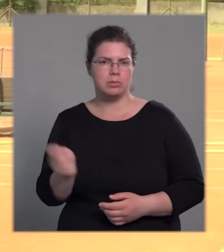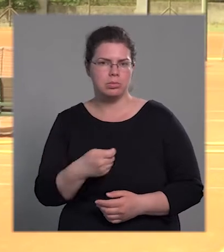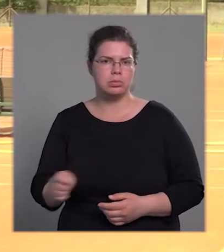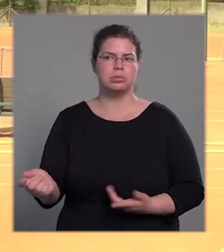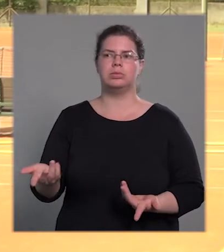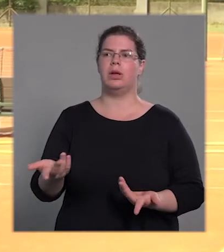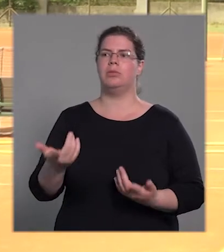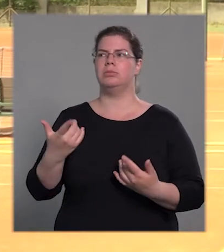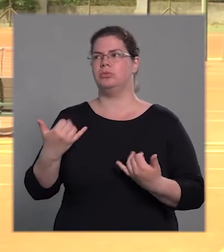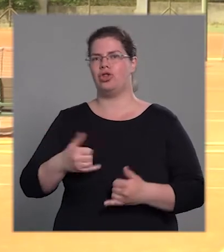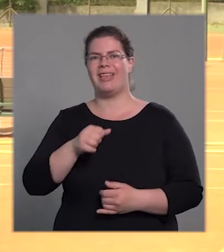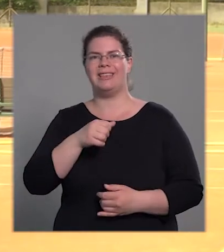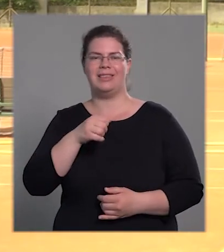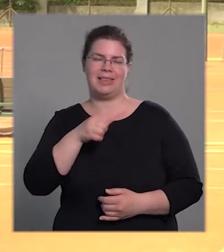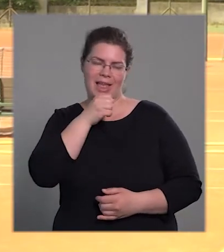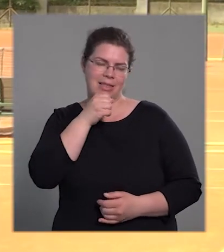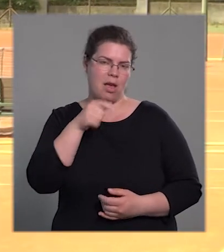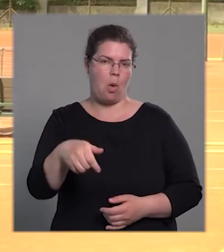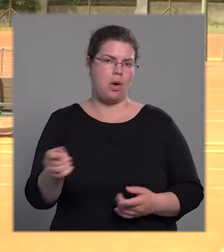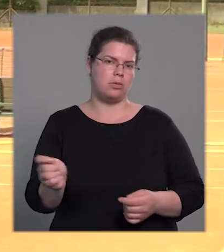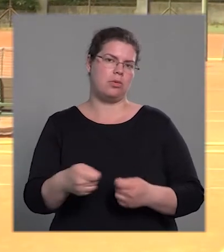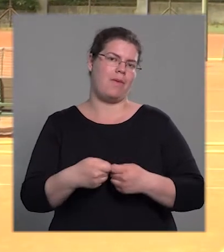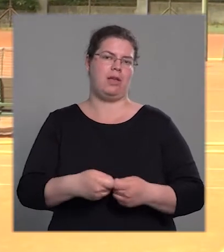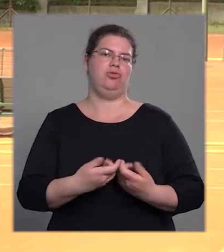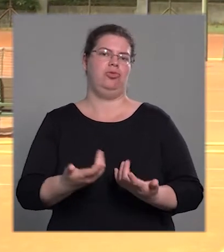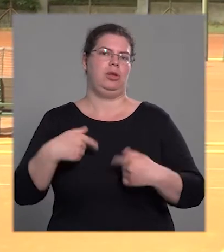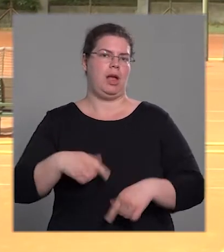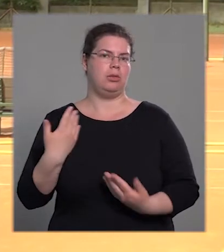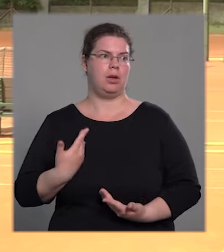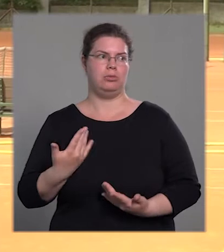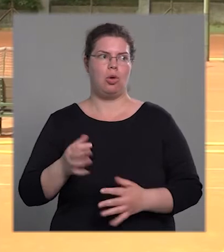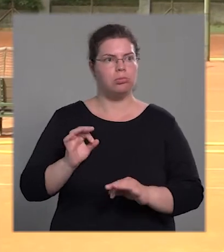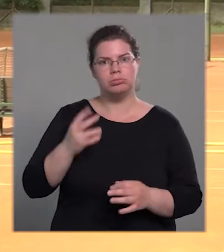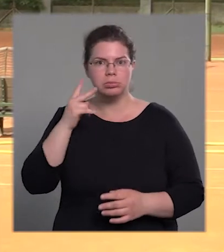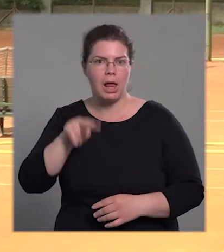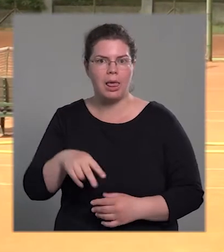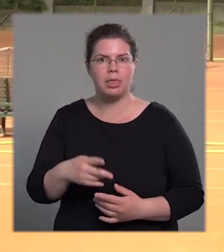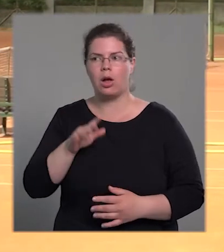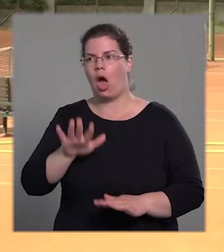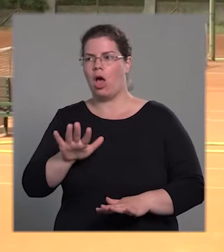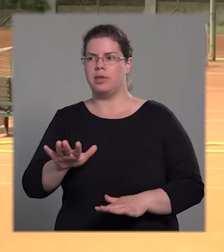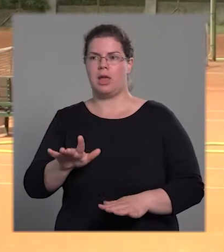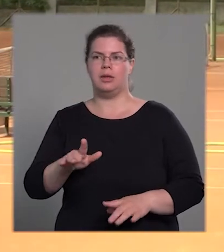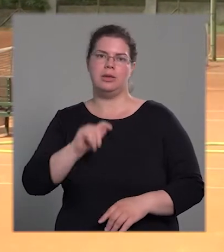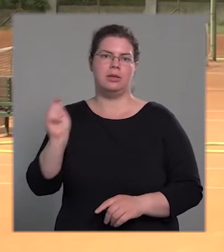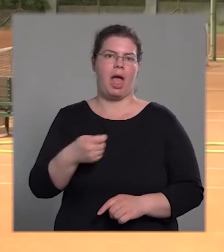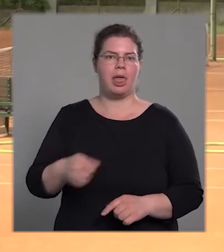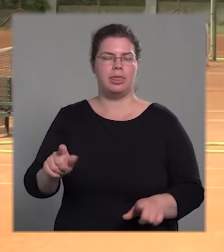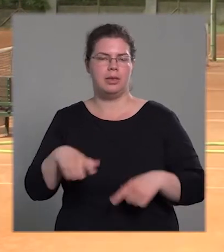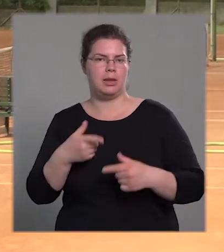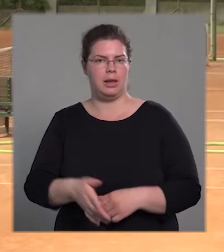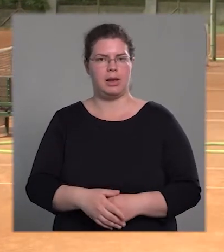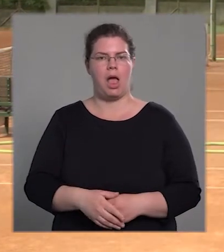elnöke, és így elég széles rálátásom van a hazai tenisz életre. Rendszeresen szervezünk itt versenyeket, hazai versenyeket is,